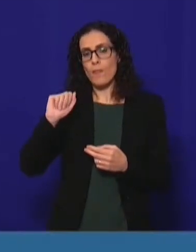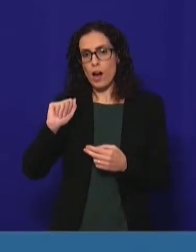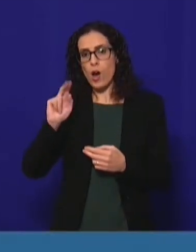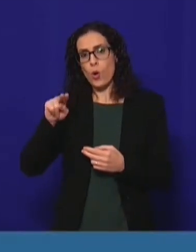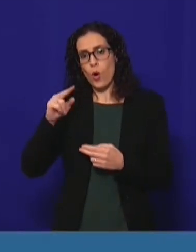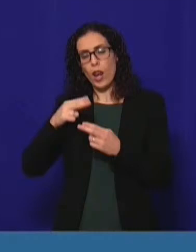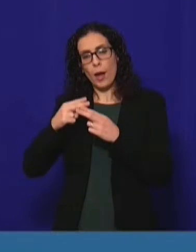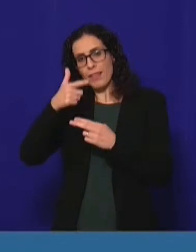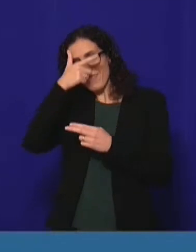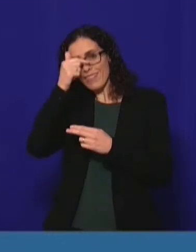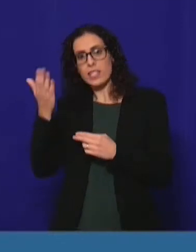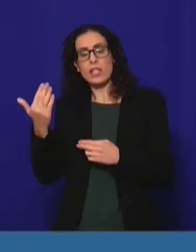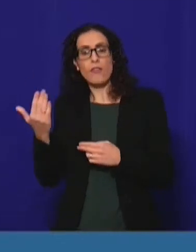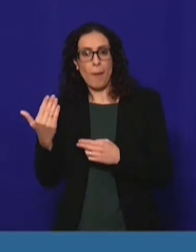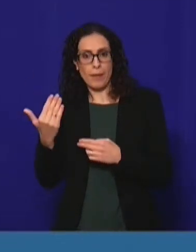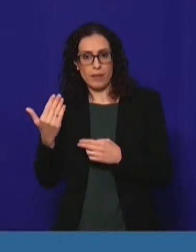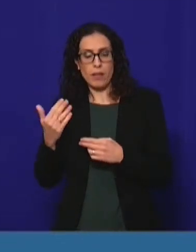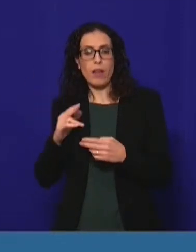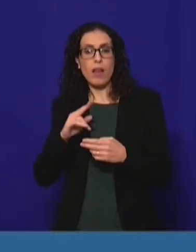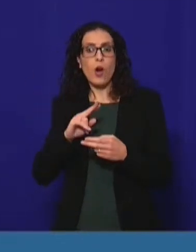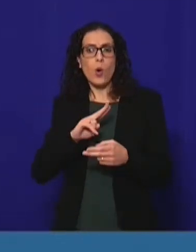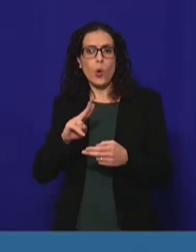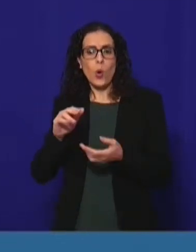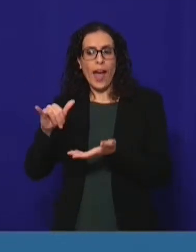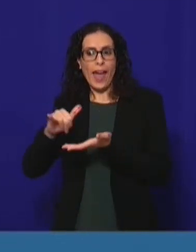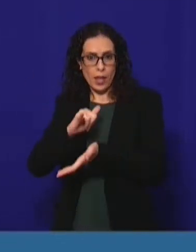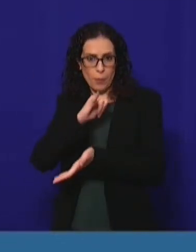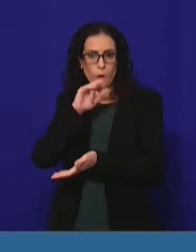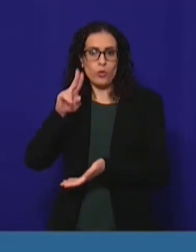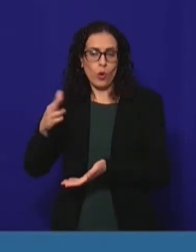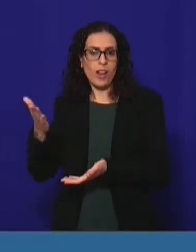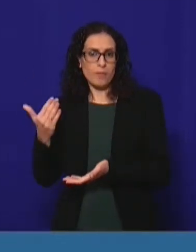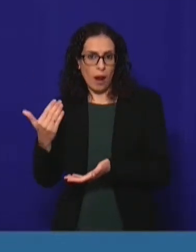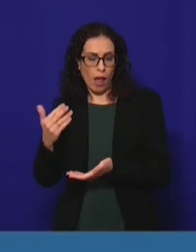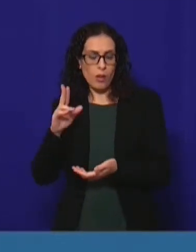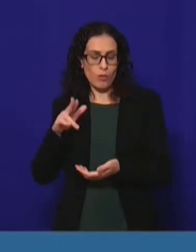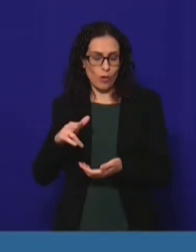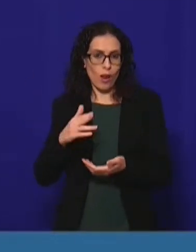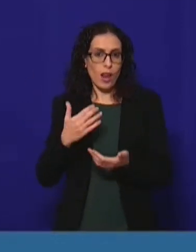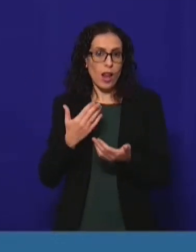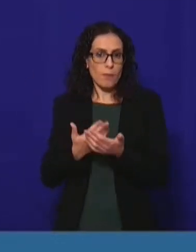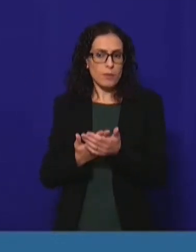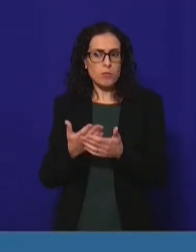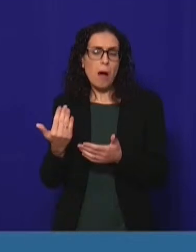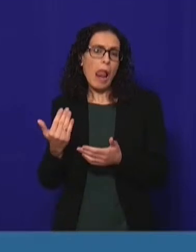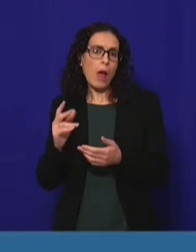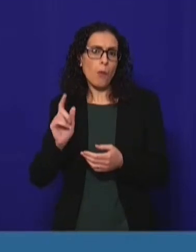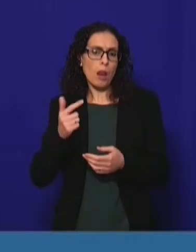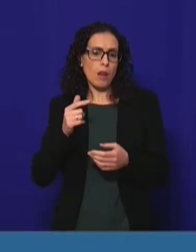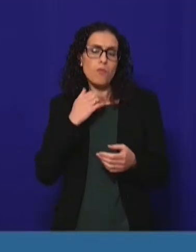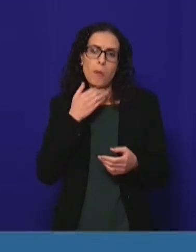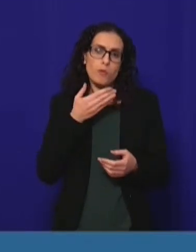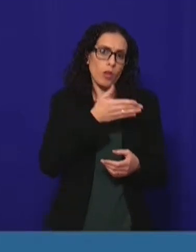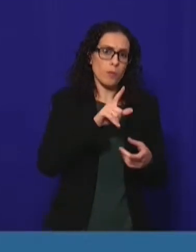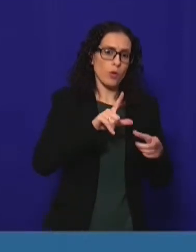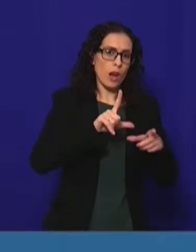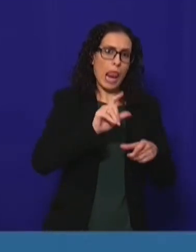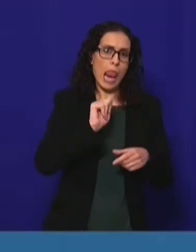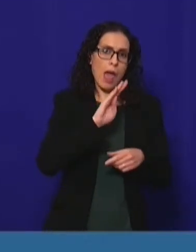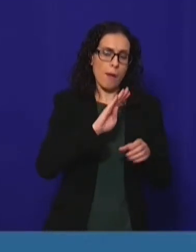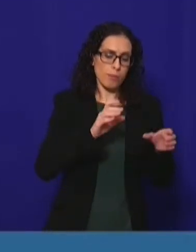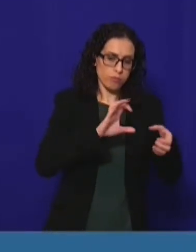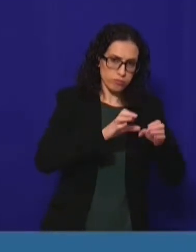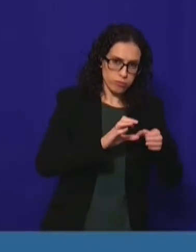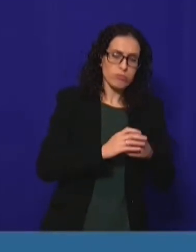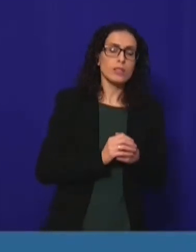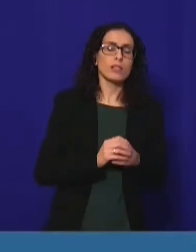inti wkoll tkun tista' ssaħħaħ li t-testjar hemmhekk u anka li inti jkollok biżejjed kapaċità biex inti tkun tista' tagħmel dawk il-propri nies